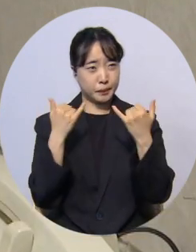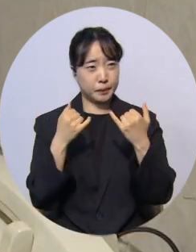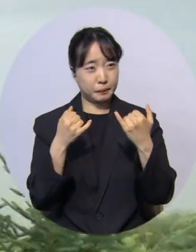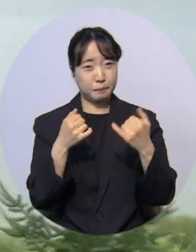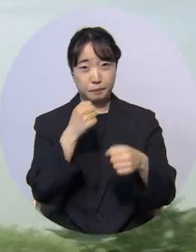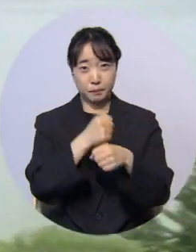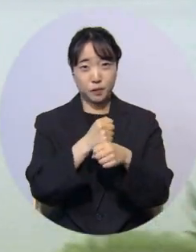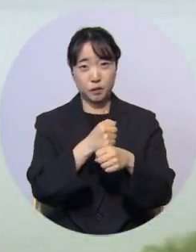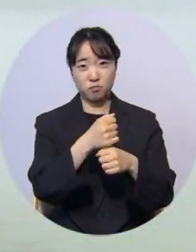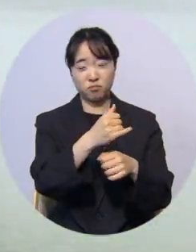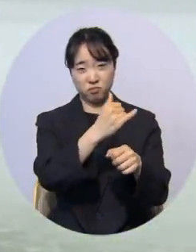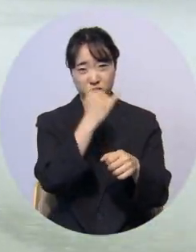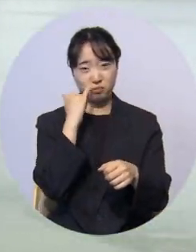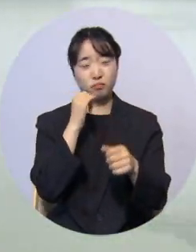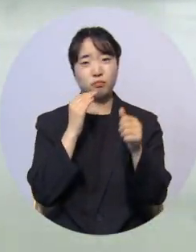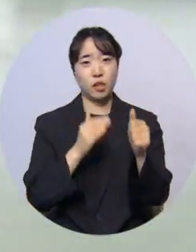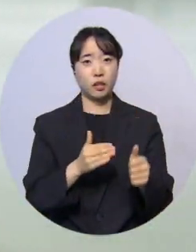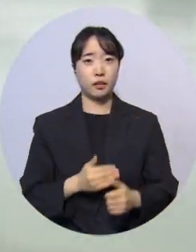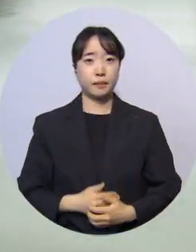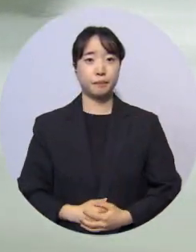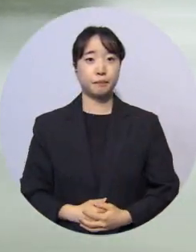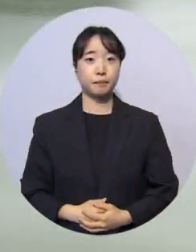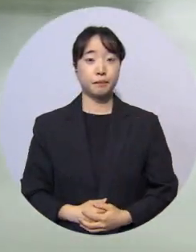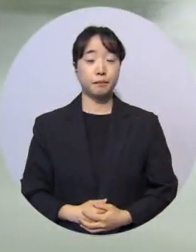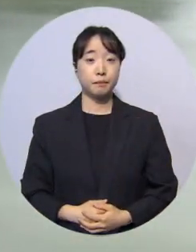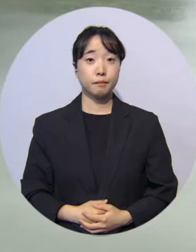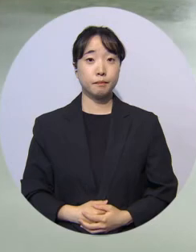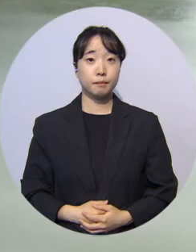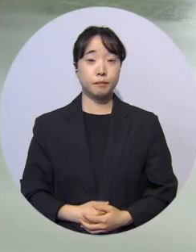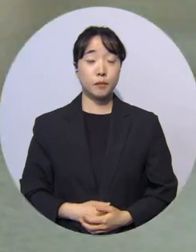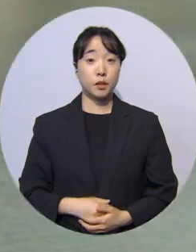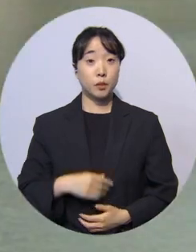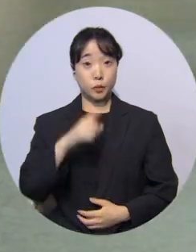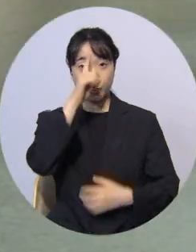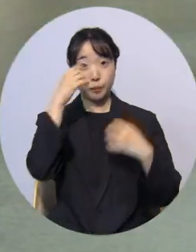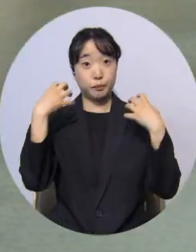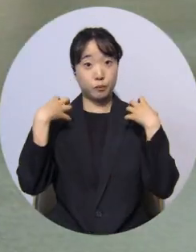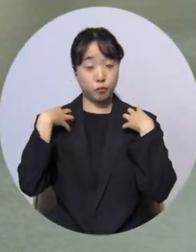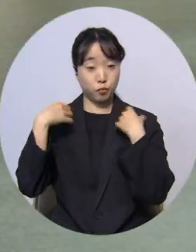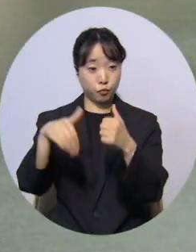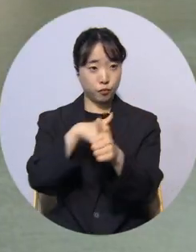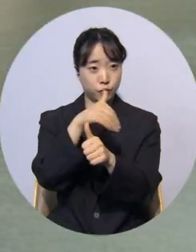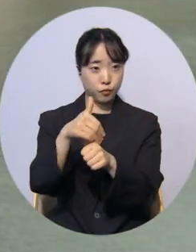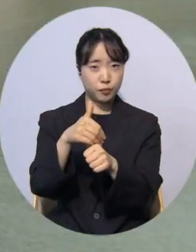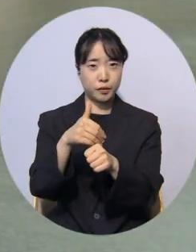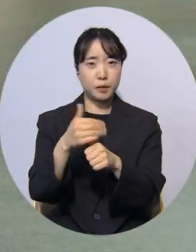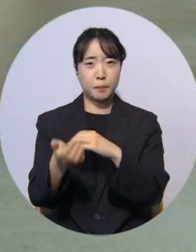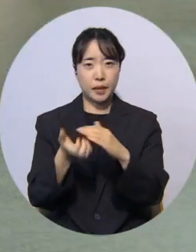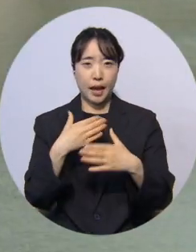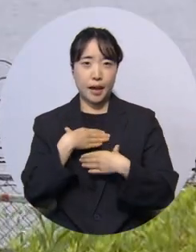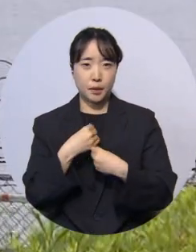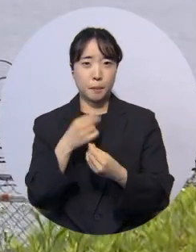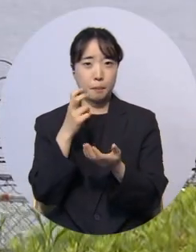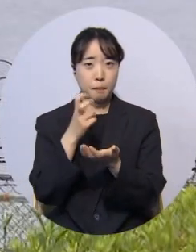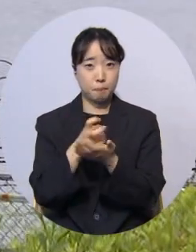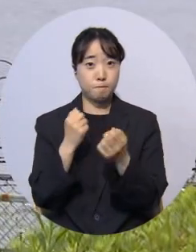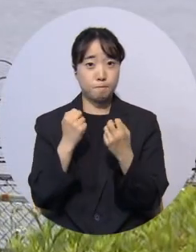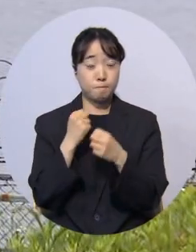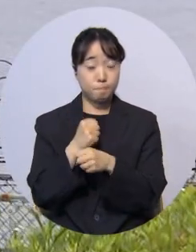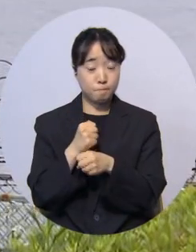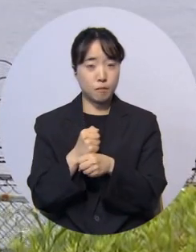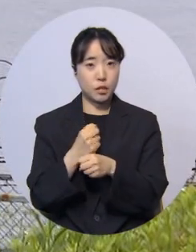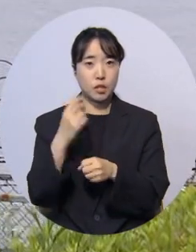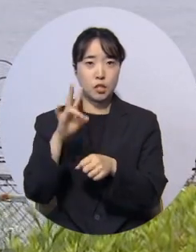겁니다 정부는 접경지역 재난 사고 위기 관리 매뉴얼에 따라 대응 체계를 운영하는 등 24시간 감시 대응